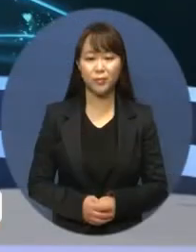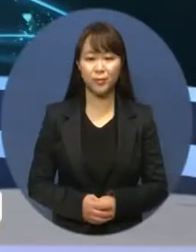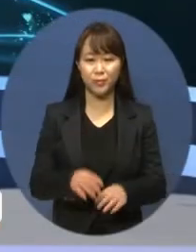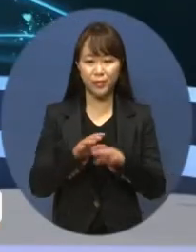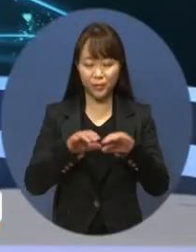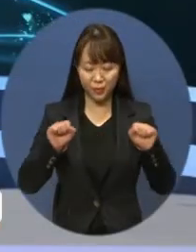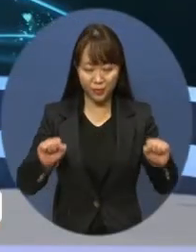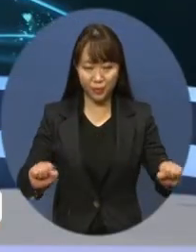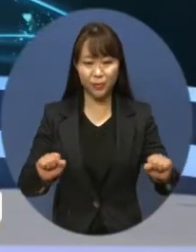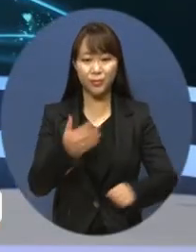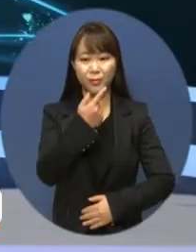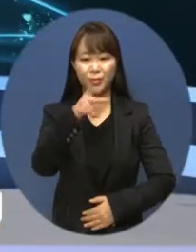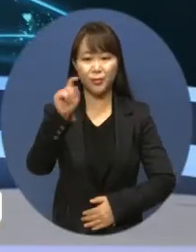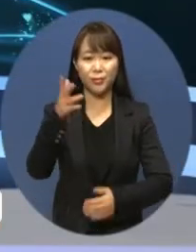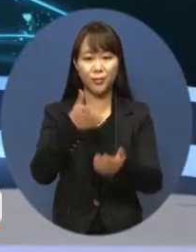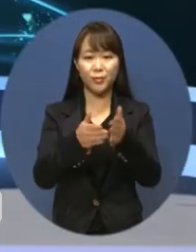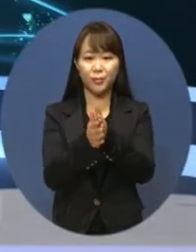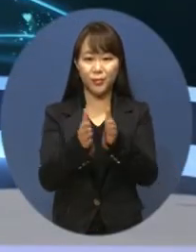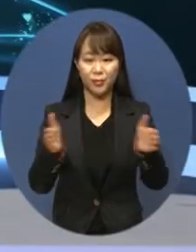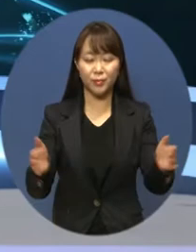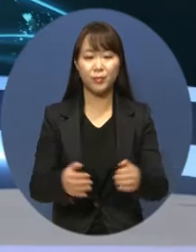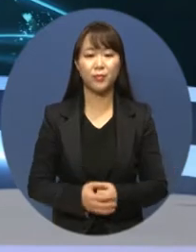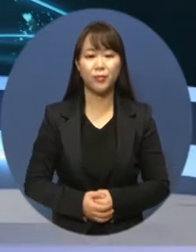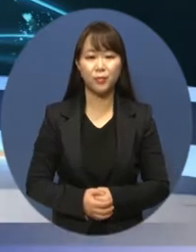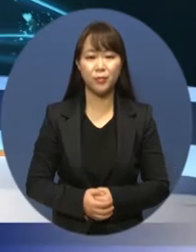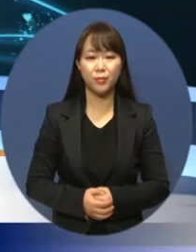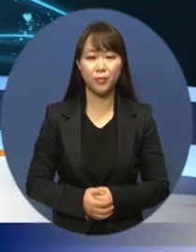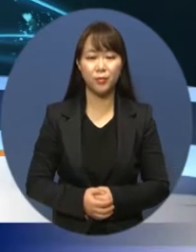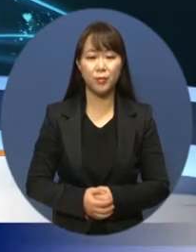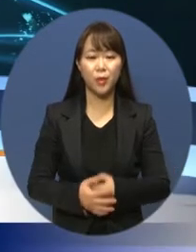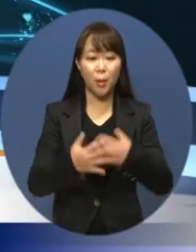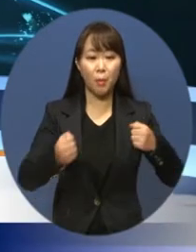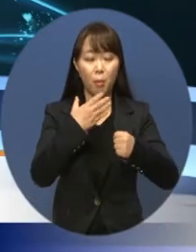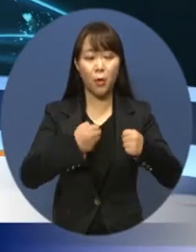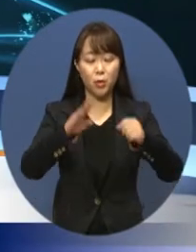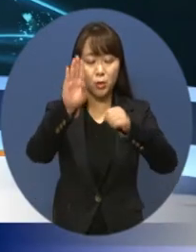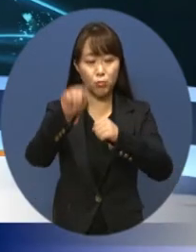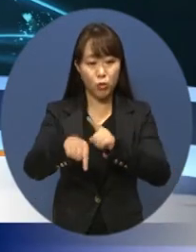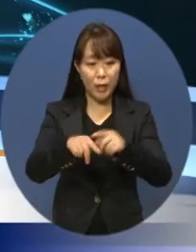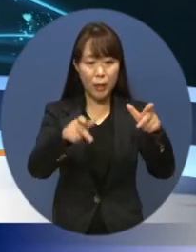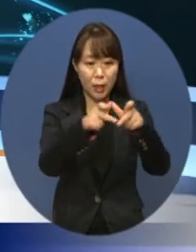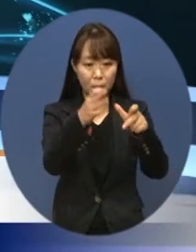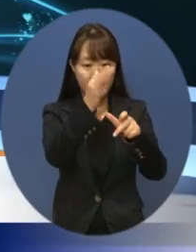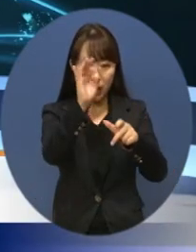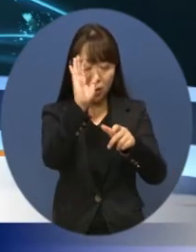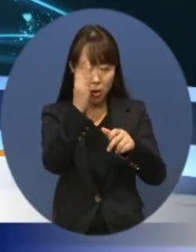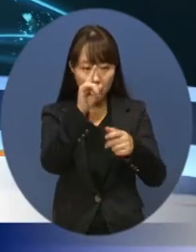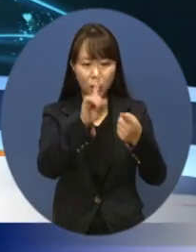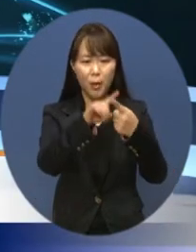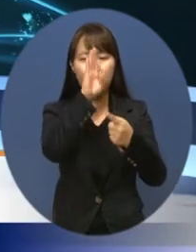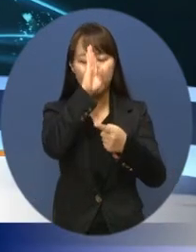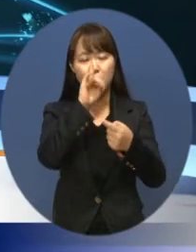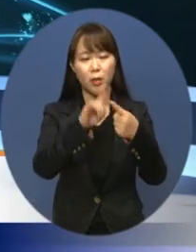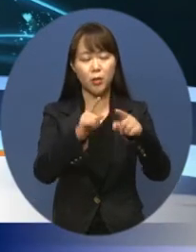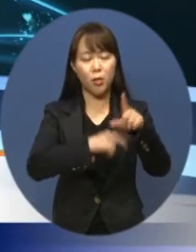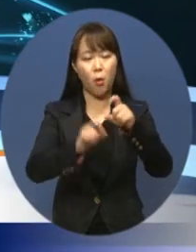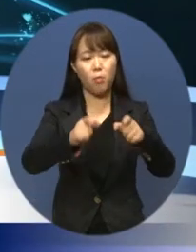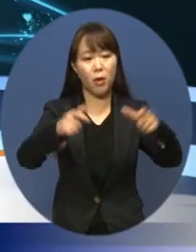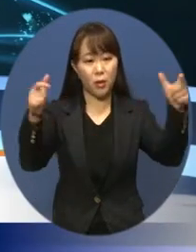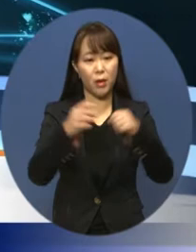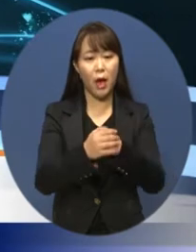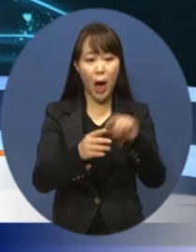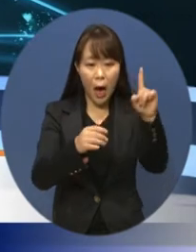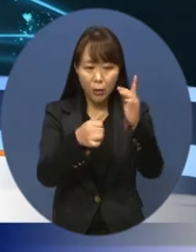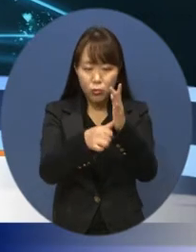시청자 여러분 안녕하십니까 복지 tv 뉴스 입니다 보건복지부가 장애로 인정되는 질환을 확대했습니다 하나의